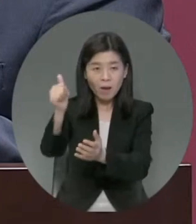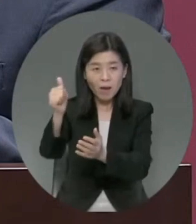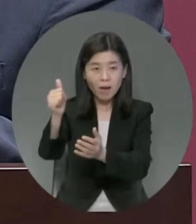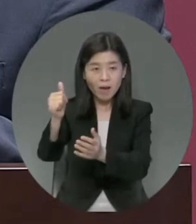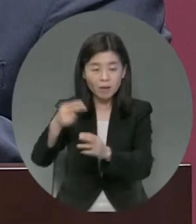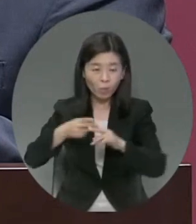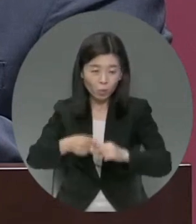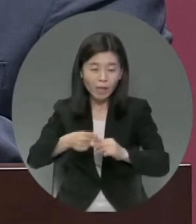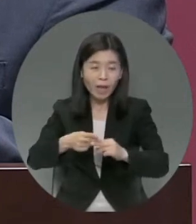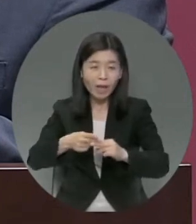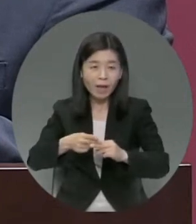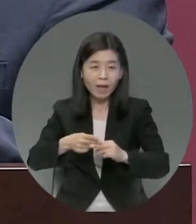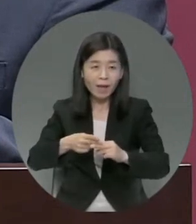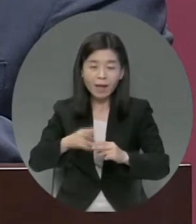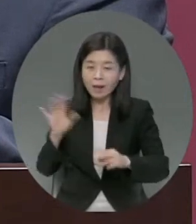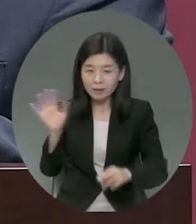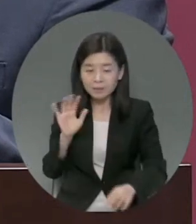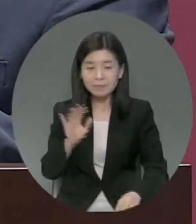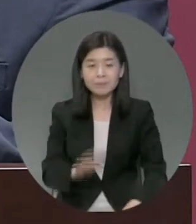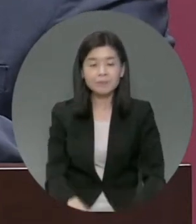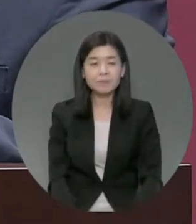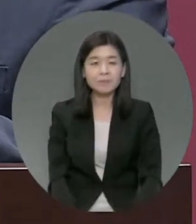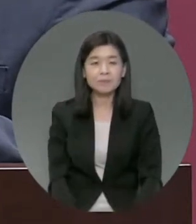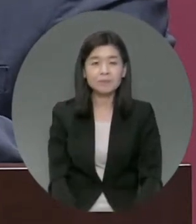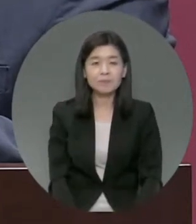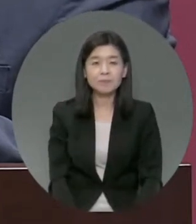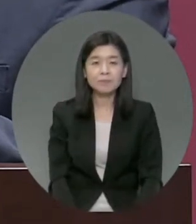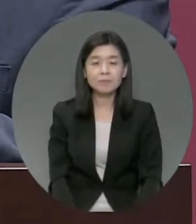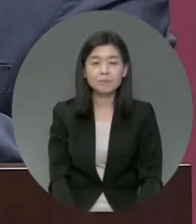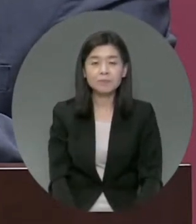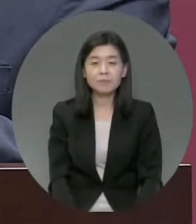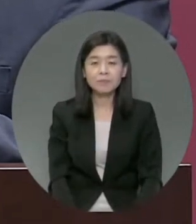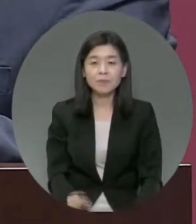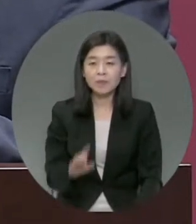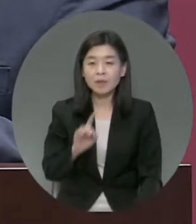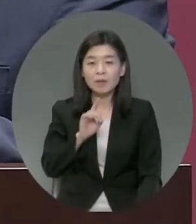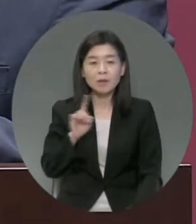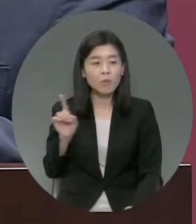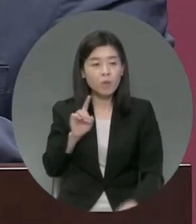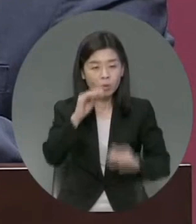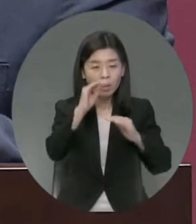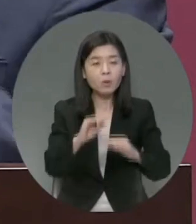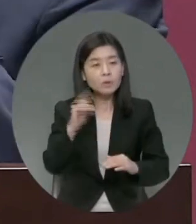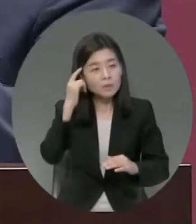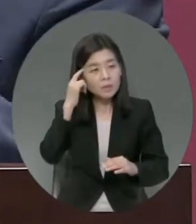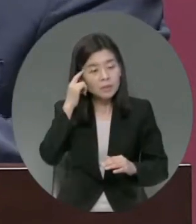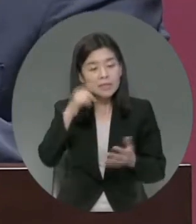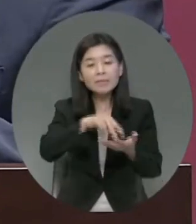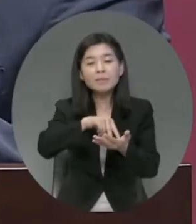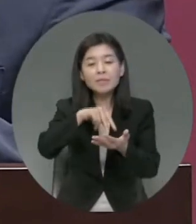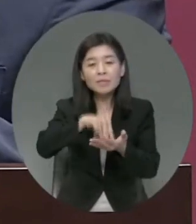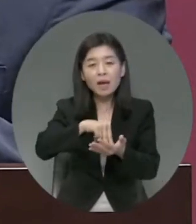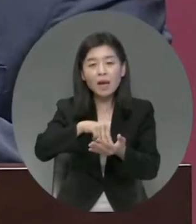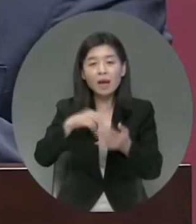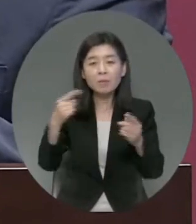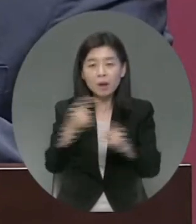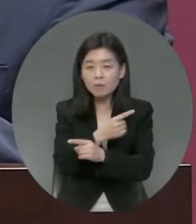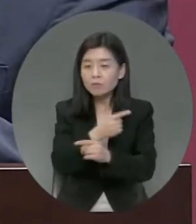참모들하고 상의도 없이 했다는 얘기 절대 아닙니다. 바꾸면서 어떤 거를 고려했습니까? 예. 바꾸면서